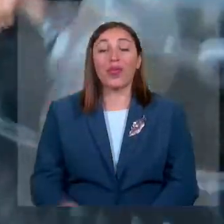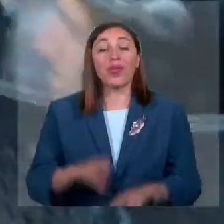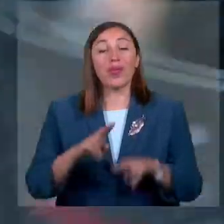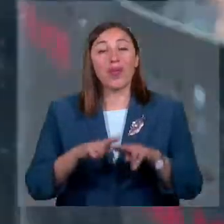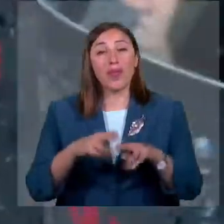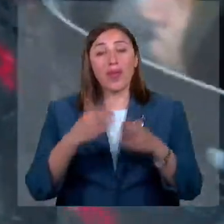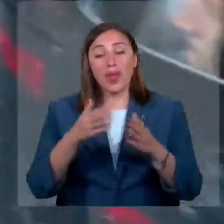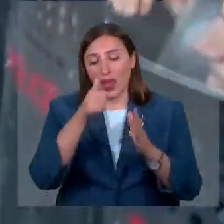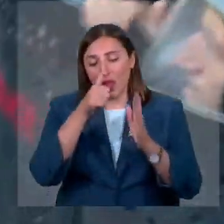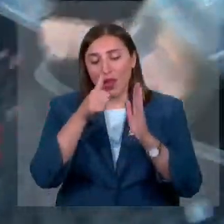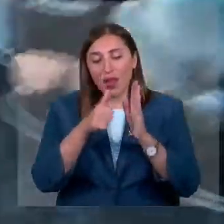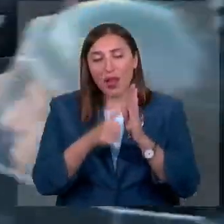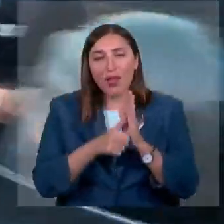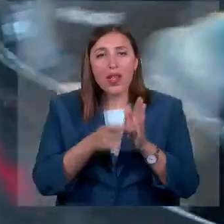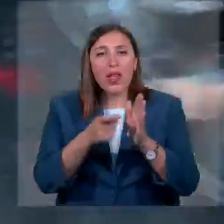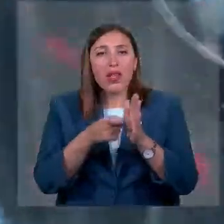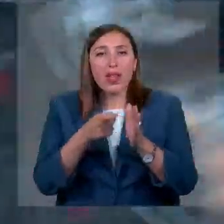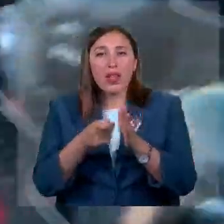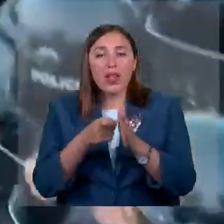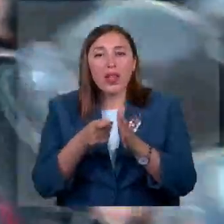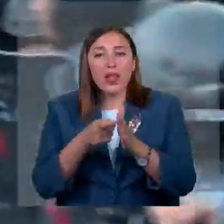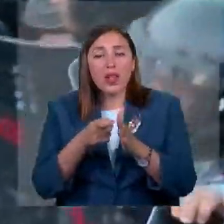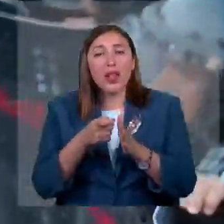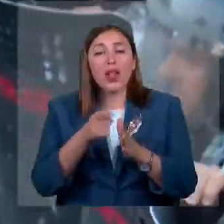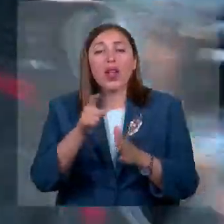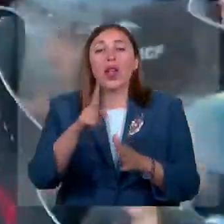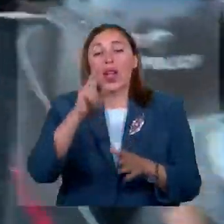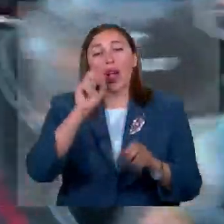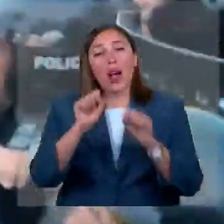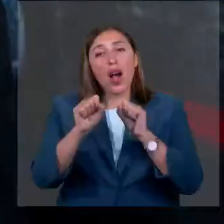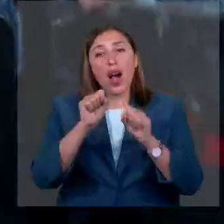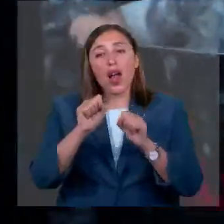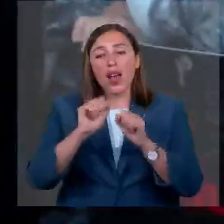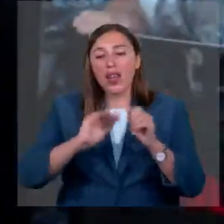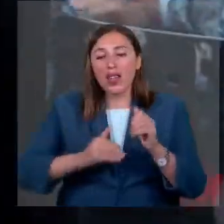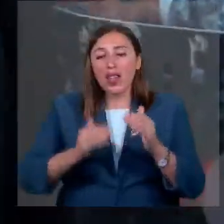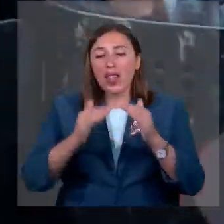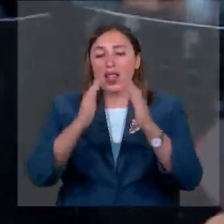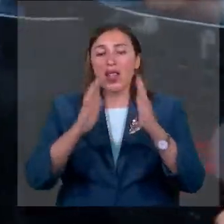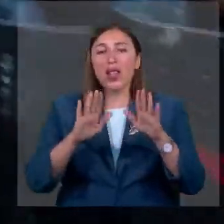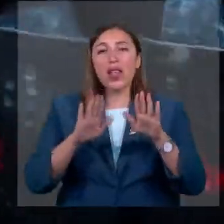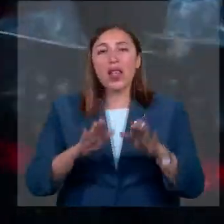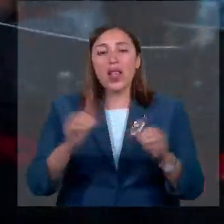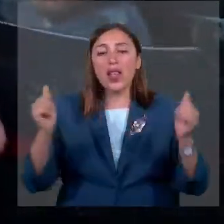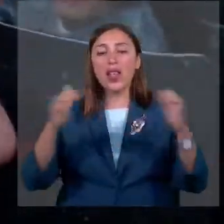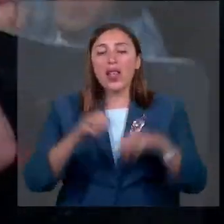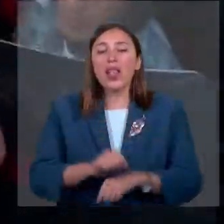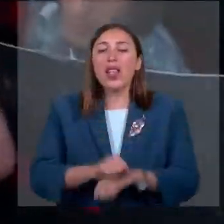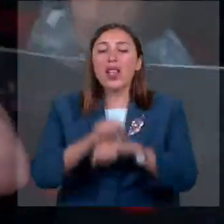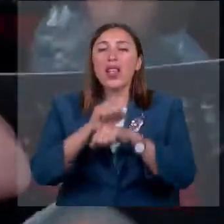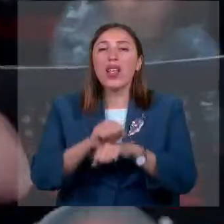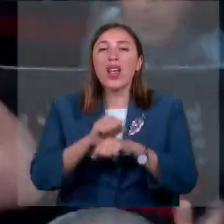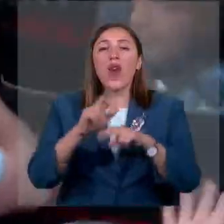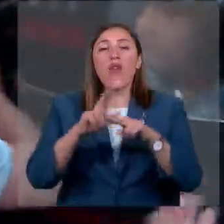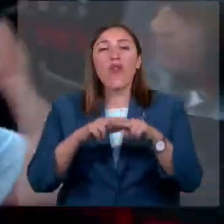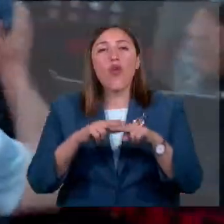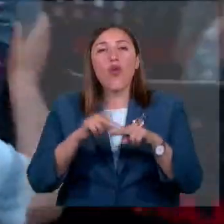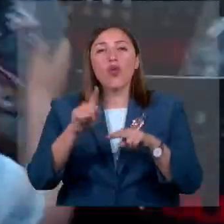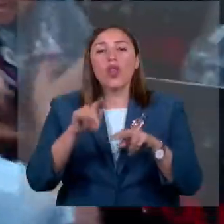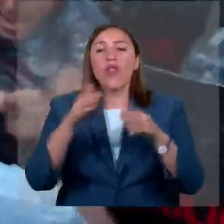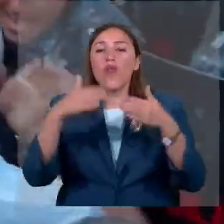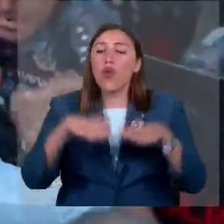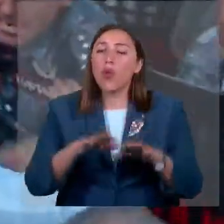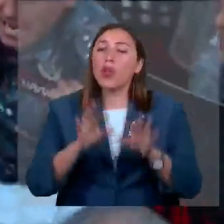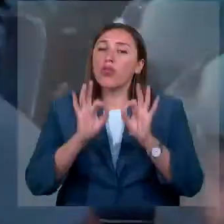Իրավապահները ուղիղ կես տարի է քննում են իրավաչափ հերարցիոք կառավարական առանձնատների մոտ հանրահավաքը հատուկ միջոցներով ցրելու ոստիկանության